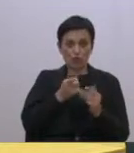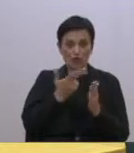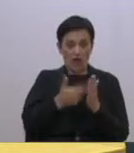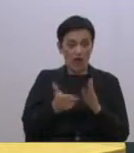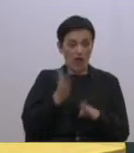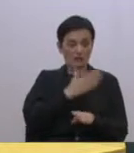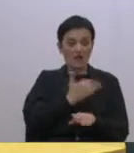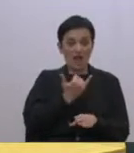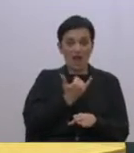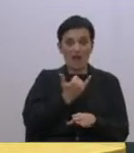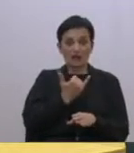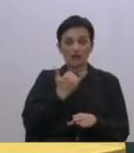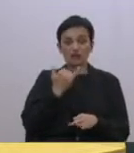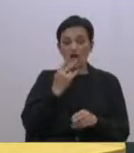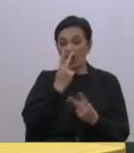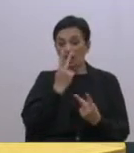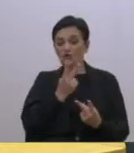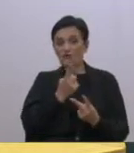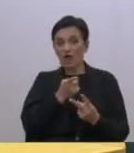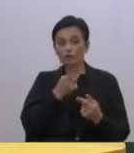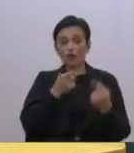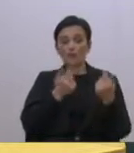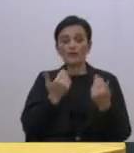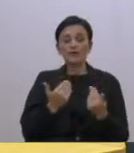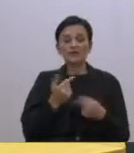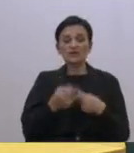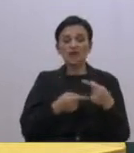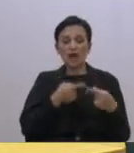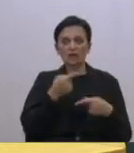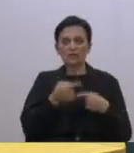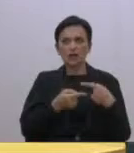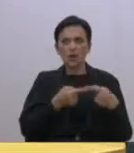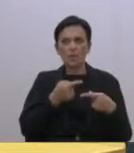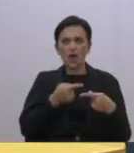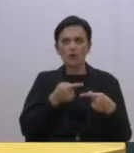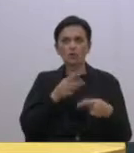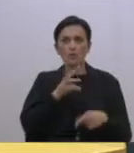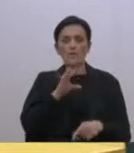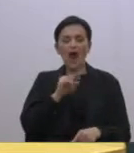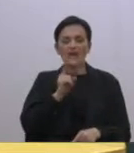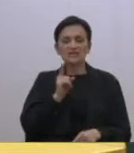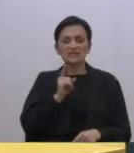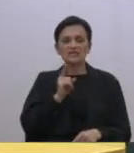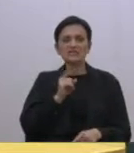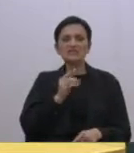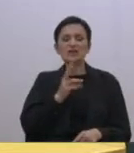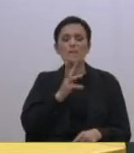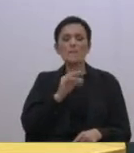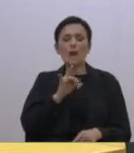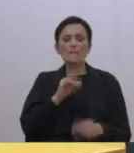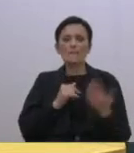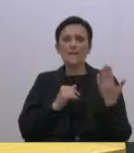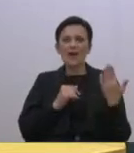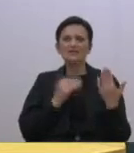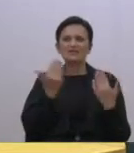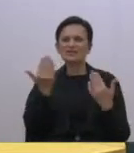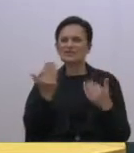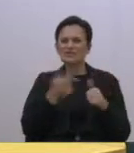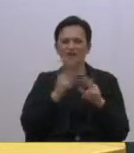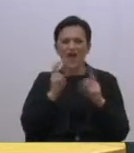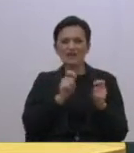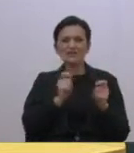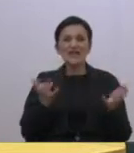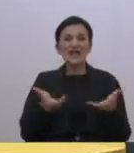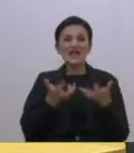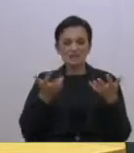რომ ისინი აგებენ ამ ბრძოლას თანამედროვე მარქსისტ მემარცხენე, თქვენ რაღაც ეძახით ხოლმე რაღაც